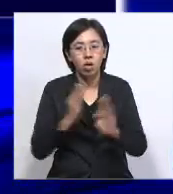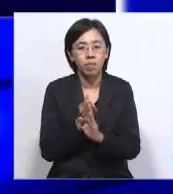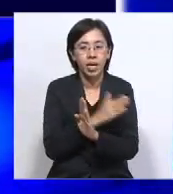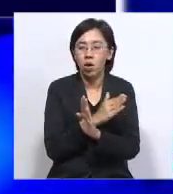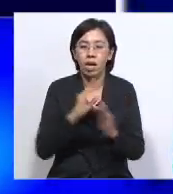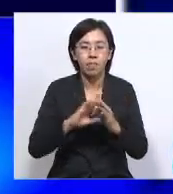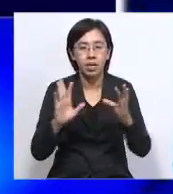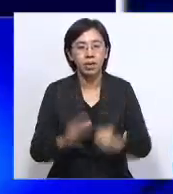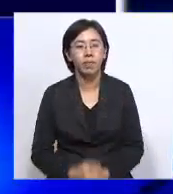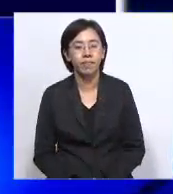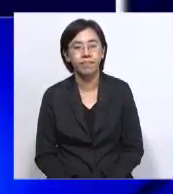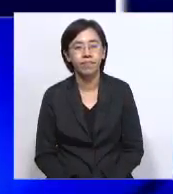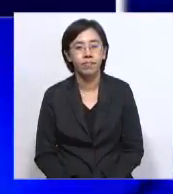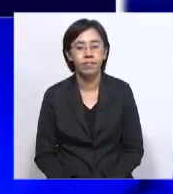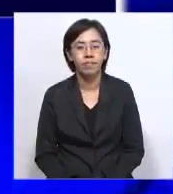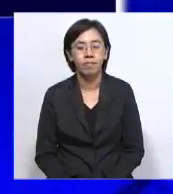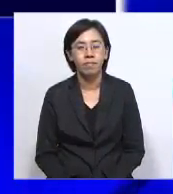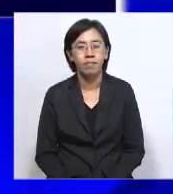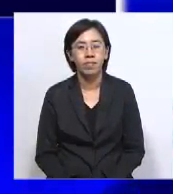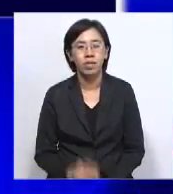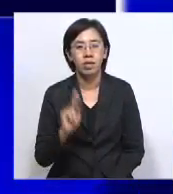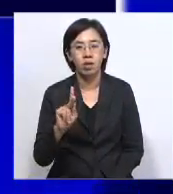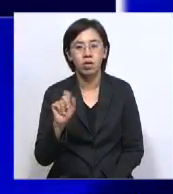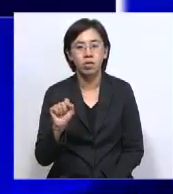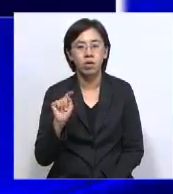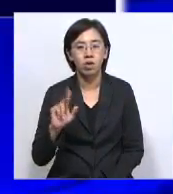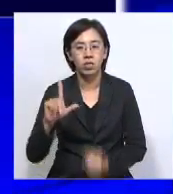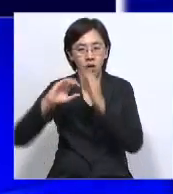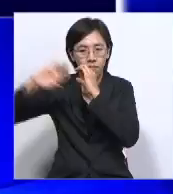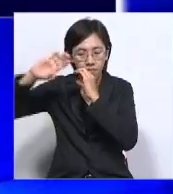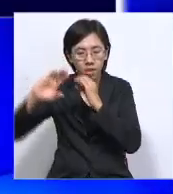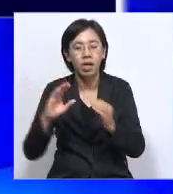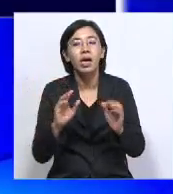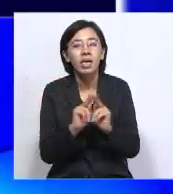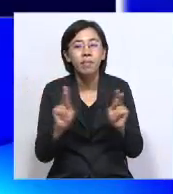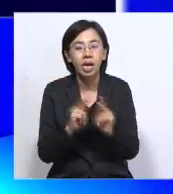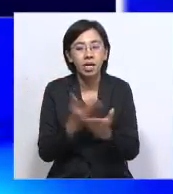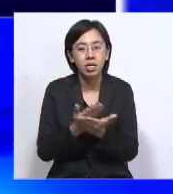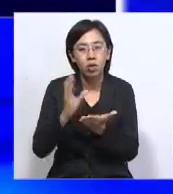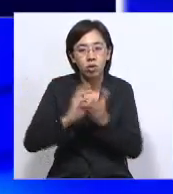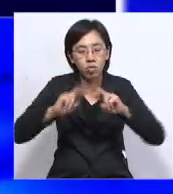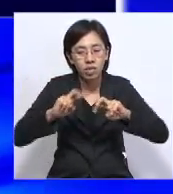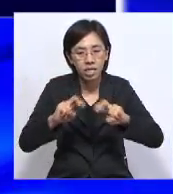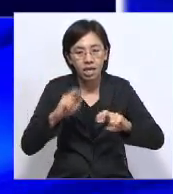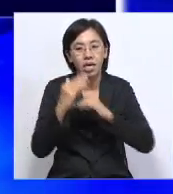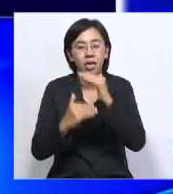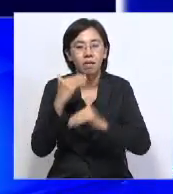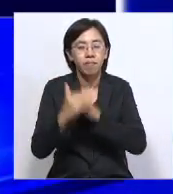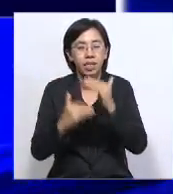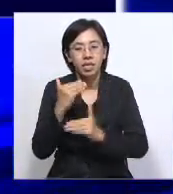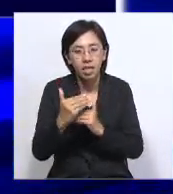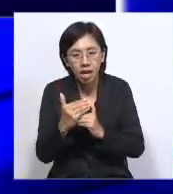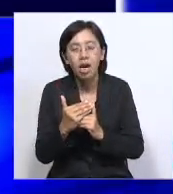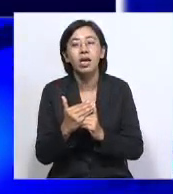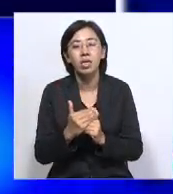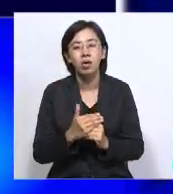ก่อนหน้านี้ค่ะ นอกจากนี้นะครับยังกำหนดให้ทางสำนักงานกสทช.หรือคณะกรรมการบริหารกองทุนวิจัยและพัฒนากิจการกระจายเสียงกิจ